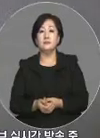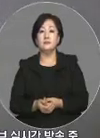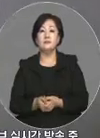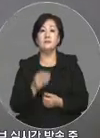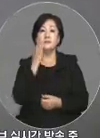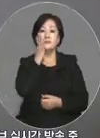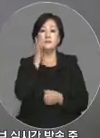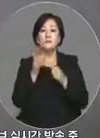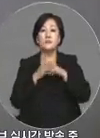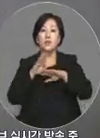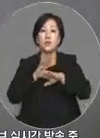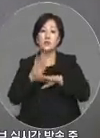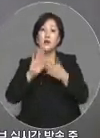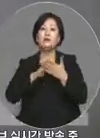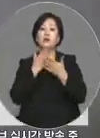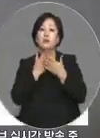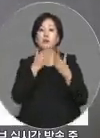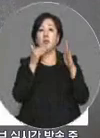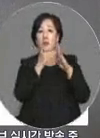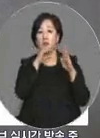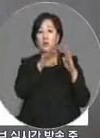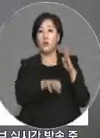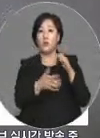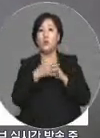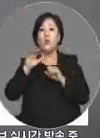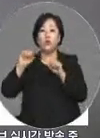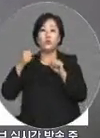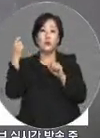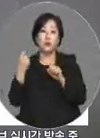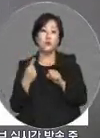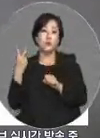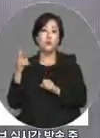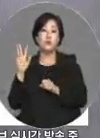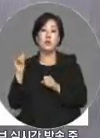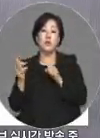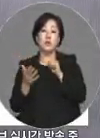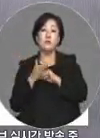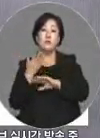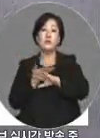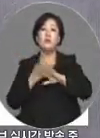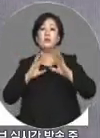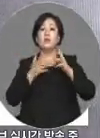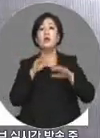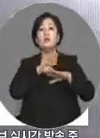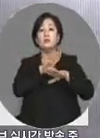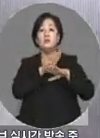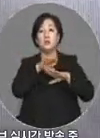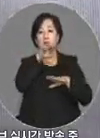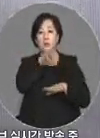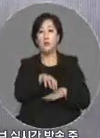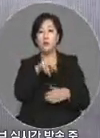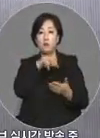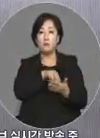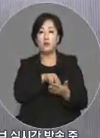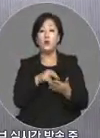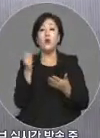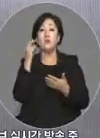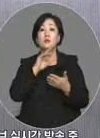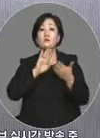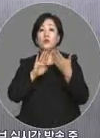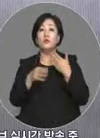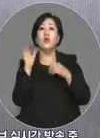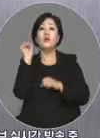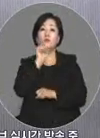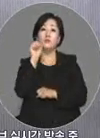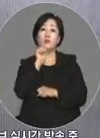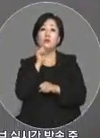울산의 한 차량 정비소. 오토바이를 타고 온 남성 두 명이 외제차 앞에 멈춰섭니다. 잠시 후 한 명이 운전석에